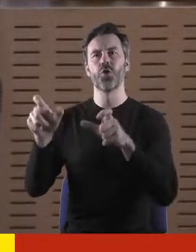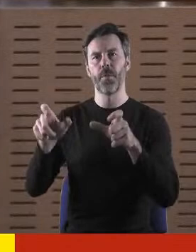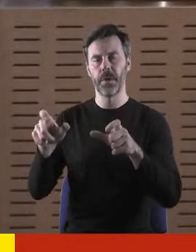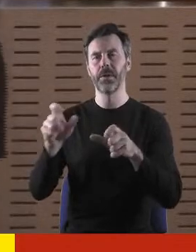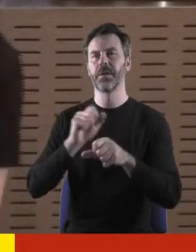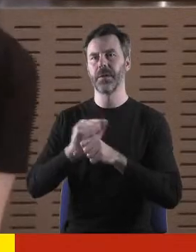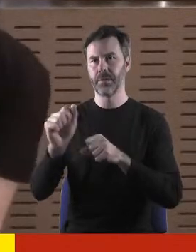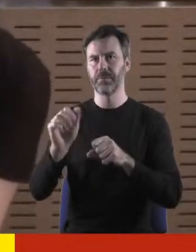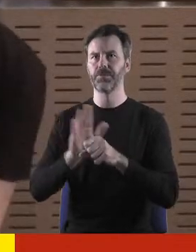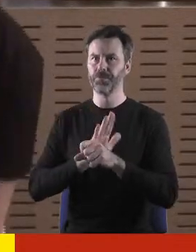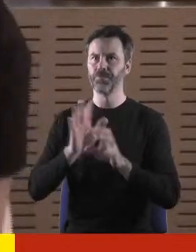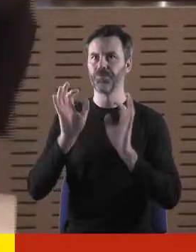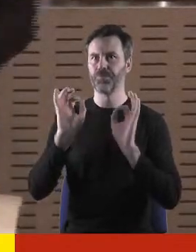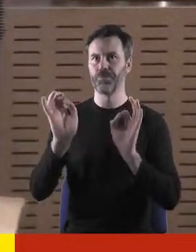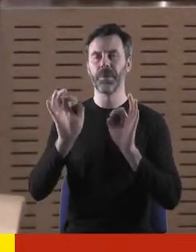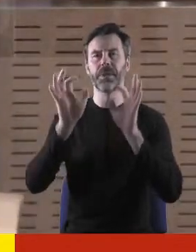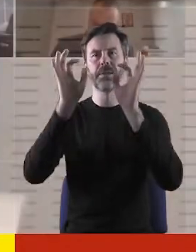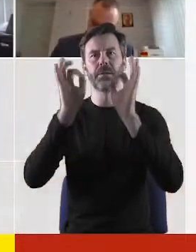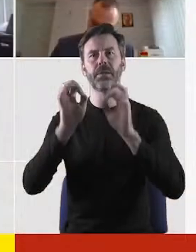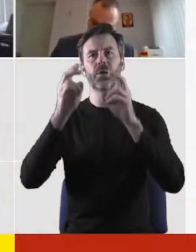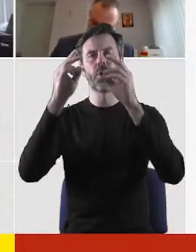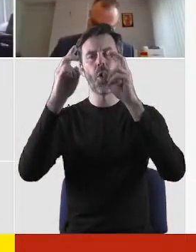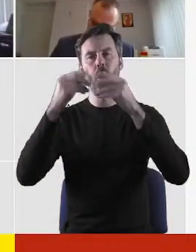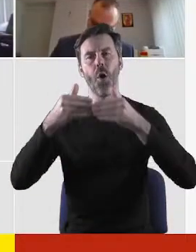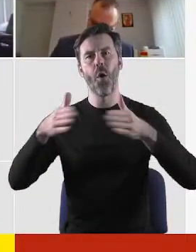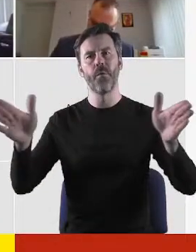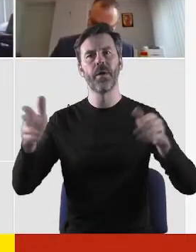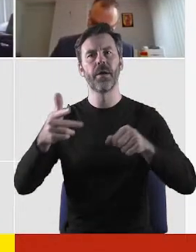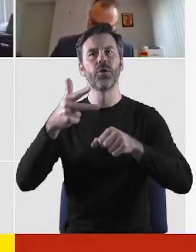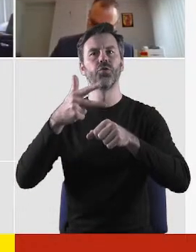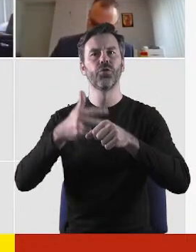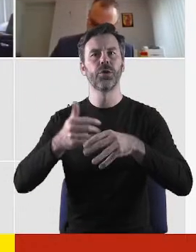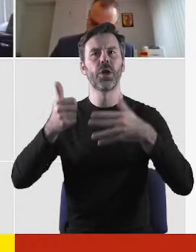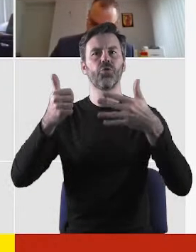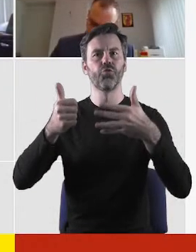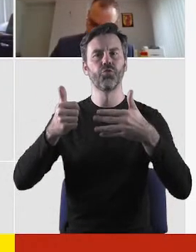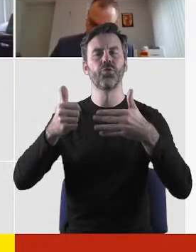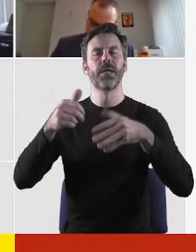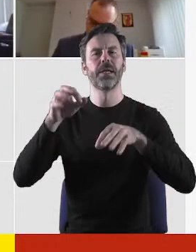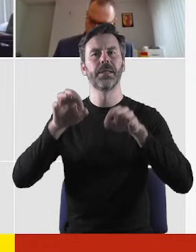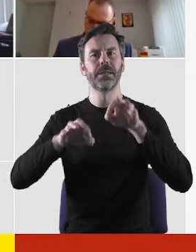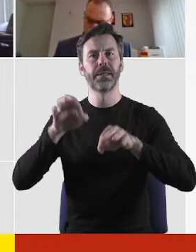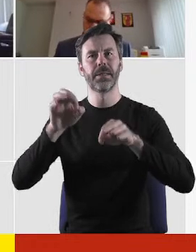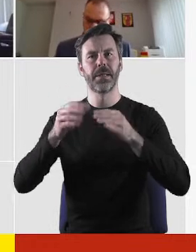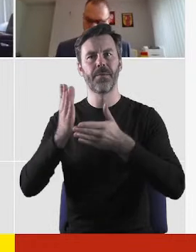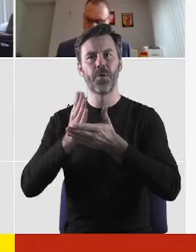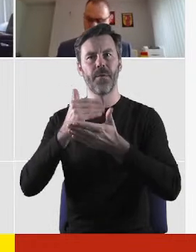sejmiku. Otwieram 38. sesję Sejmiku Województwa Łódzkiego.